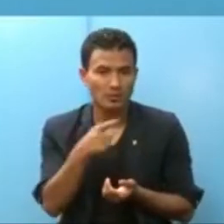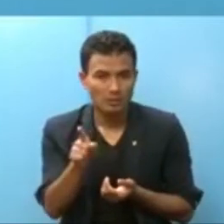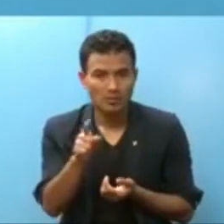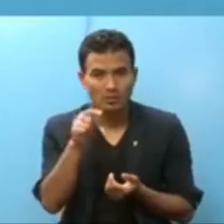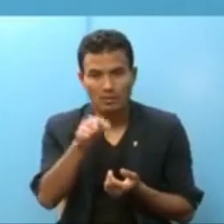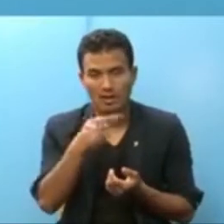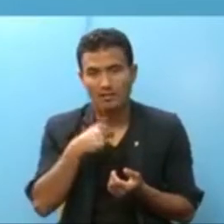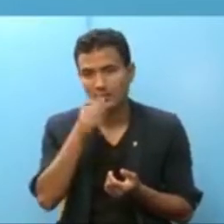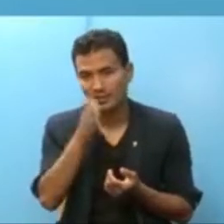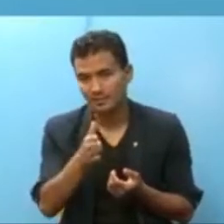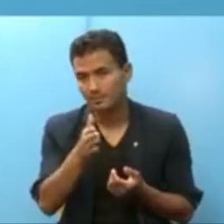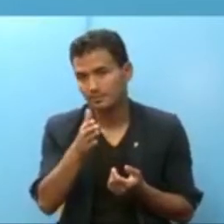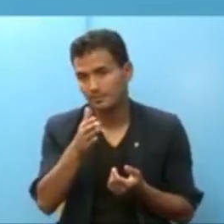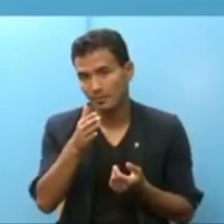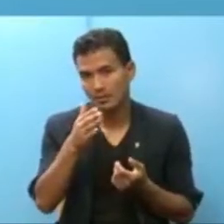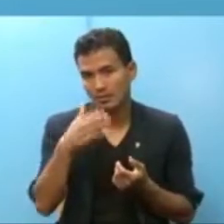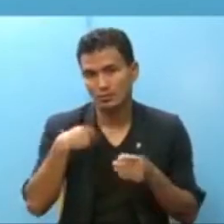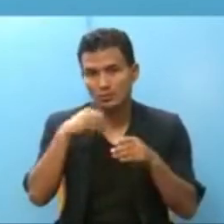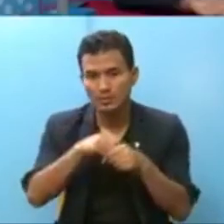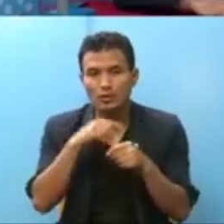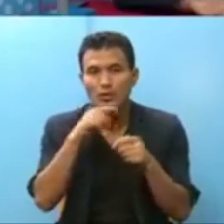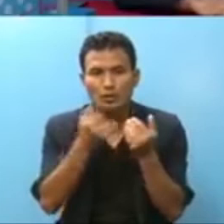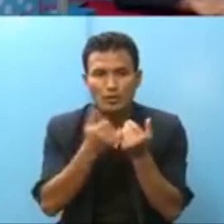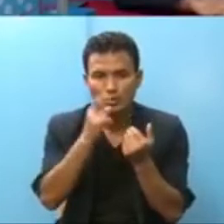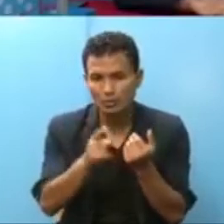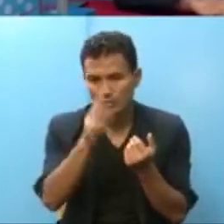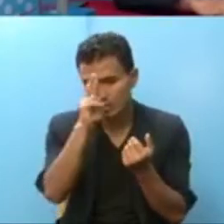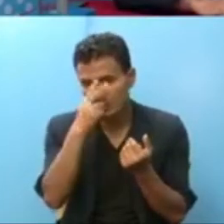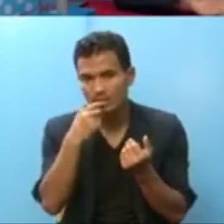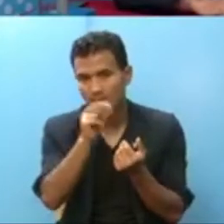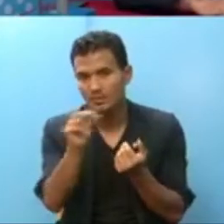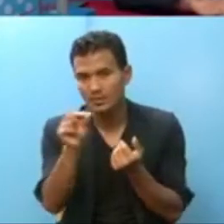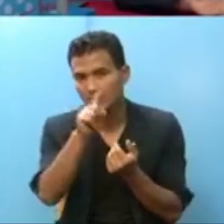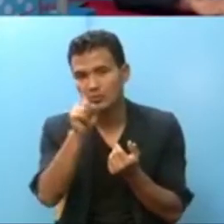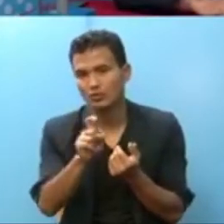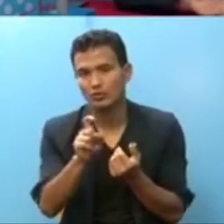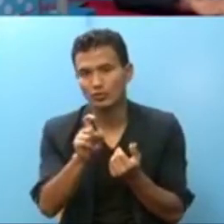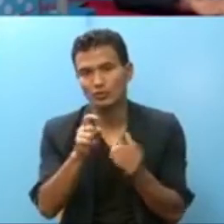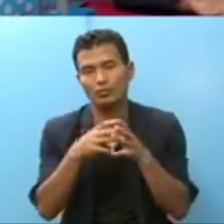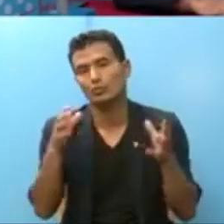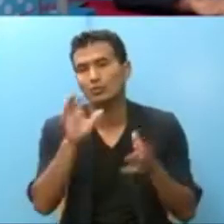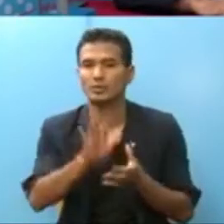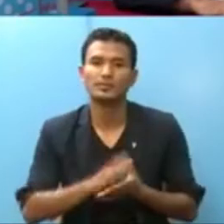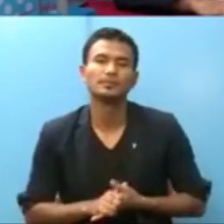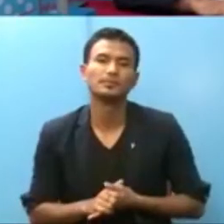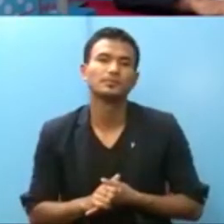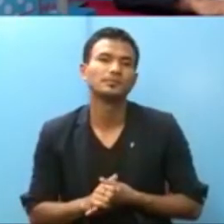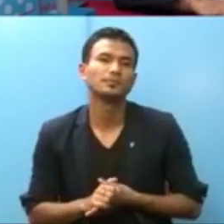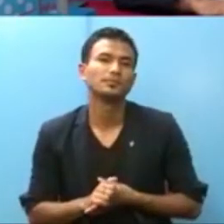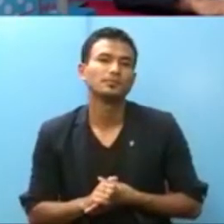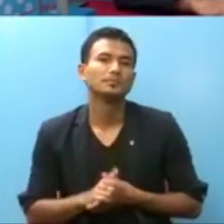एलीनेशन हमलाई चाहें समलाग नगरियो को हो कि बनन अजे खालको प्रश्ण चिनन चाहें ठूला रूप मा आगोच्छा देर्शा